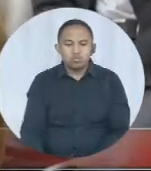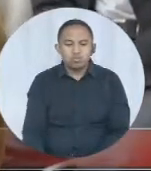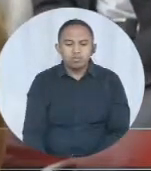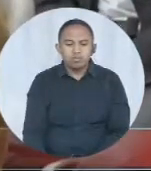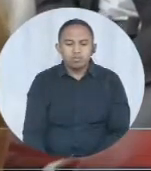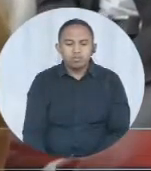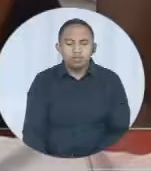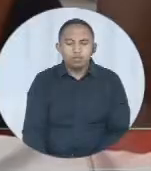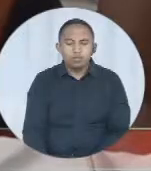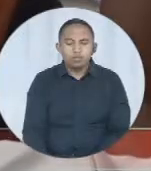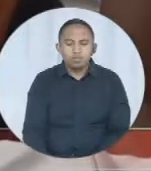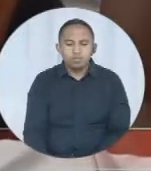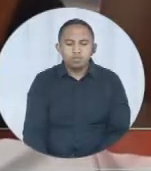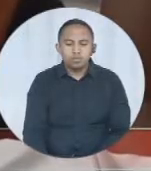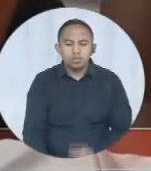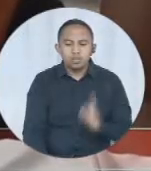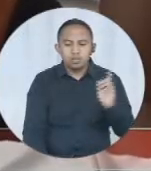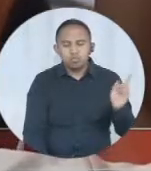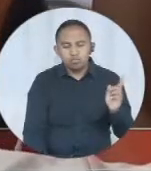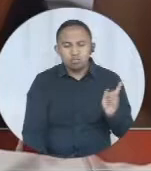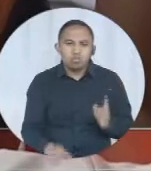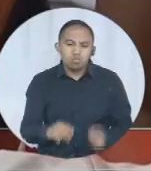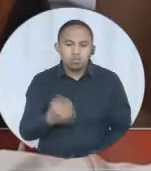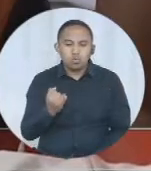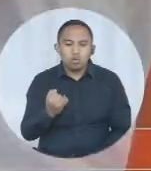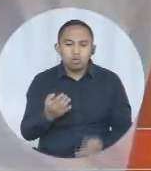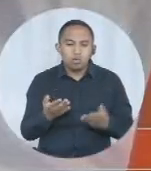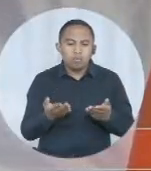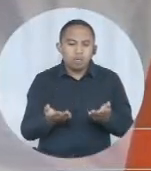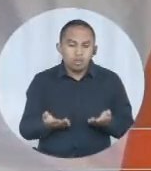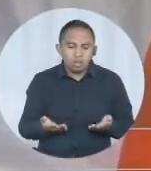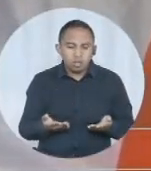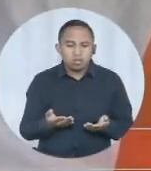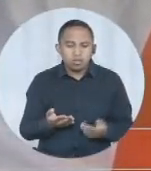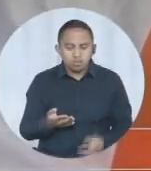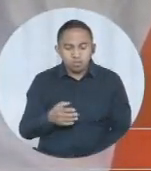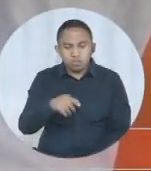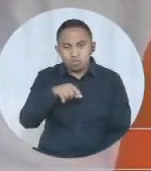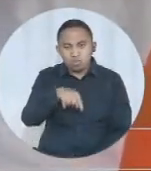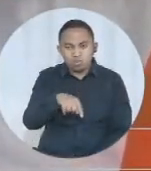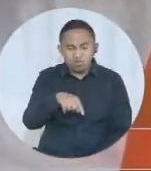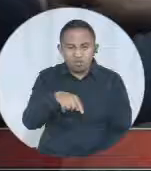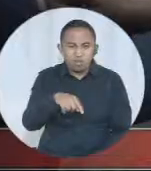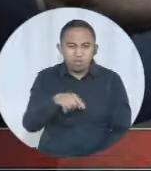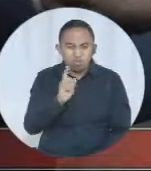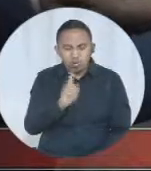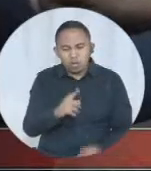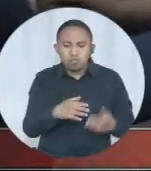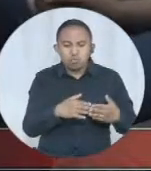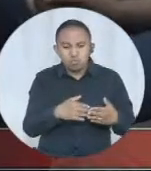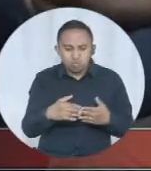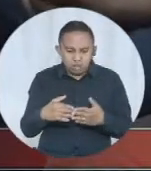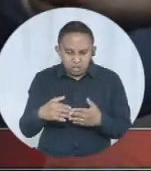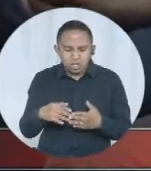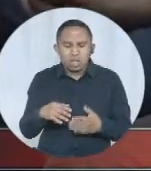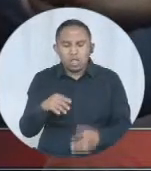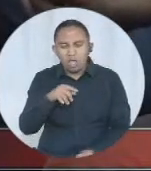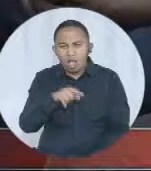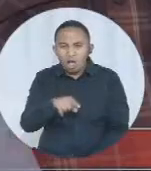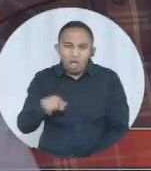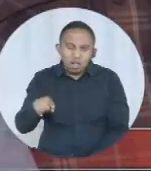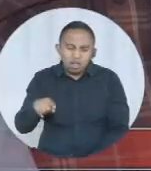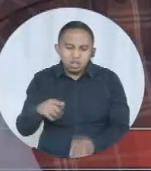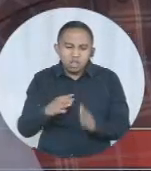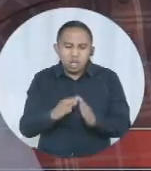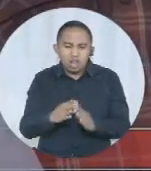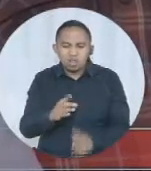reto TGV Mapara reto moa dia tsy hijanonana zany eto ambanivohitry ny région fa ny hidinana any amin'ny distrika, ny